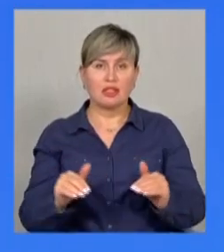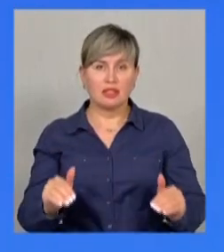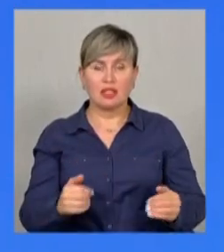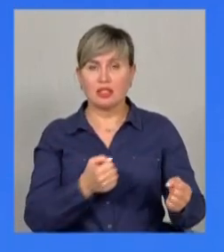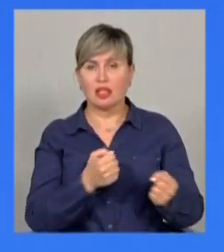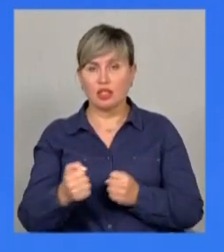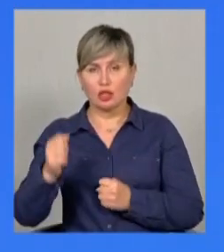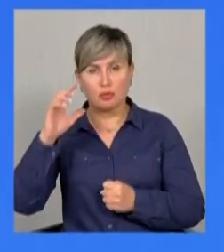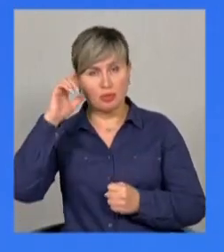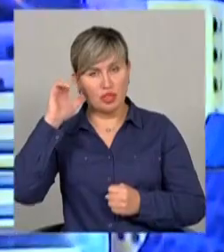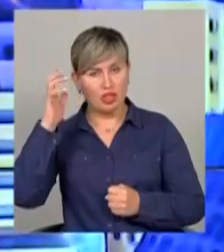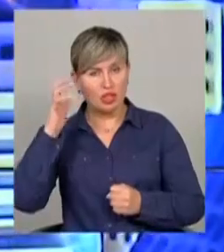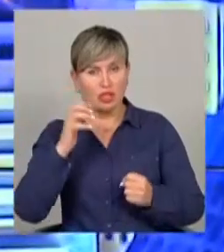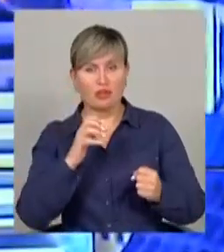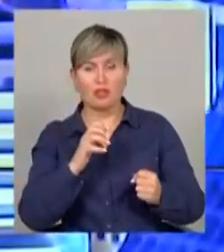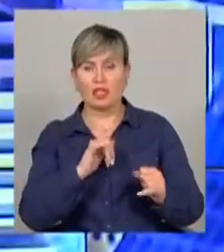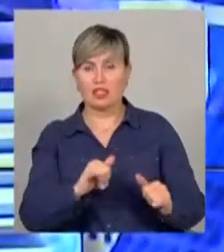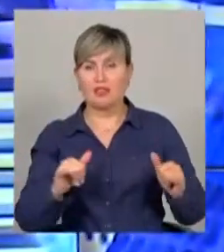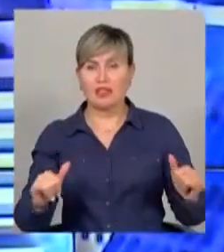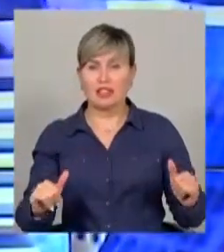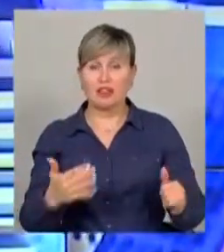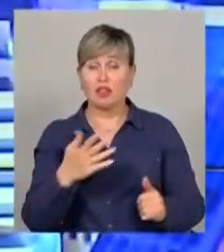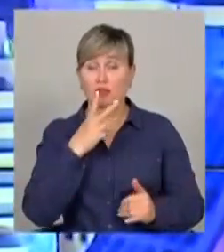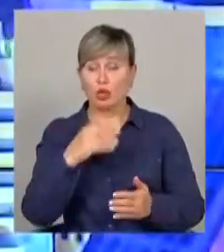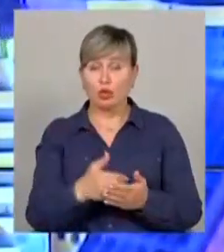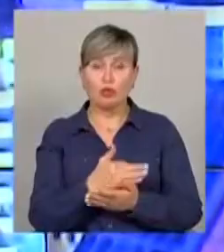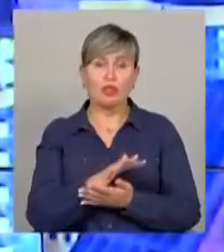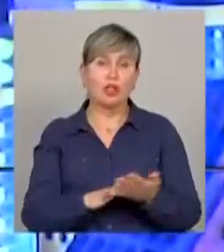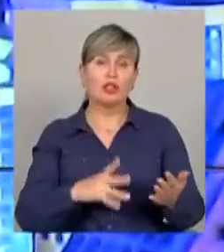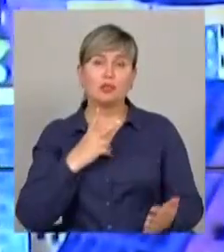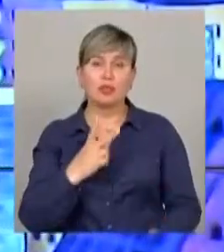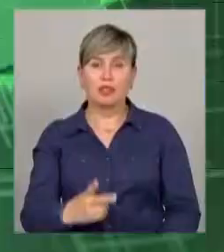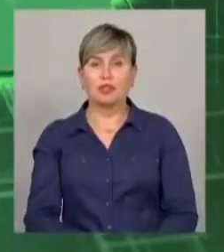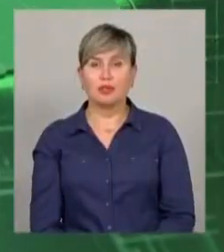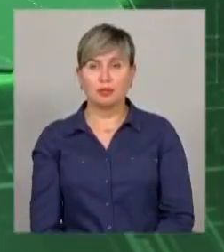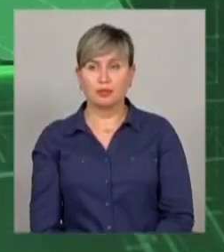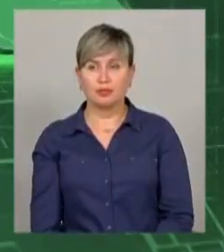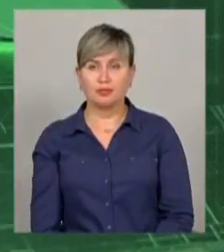психического развития. Вы смотрите новости, далее в выпуске.